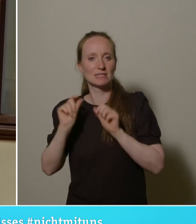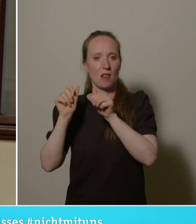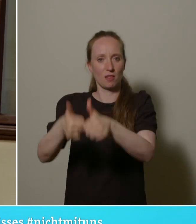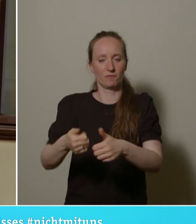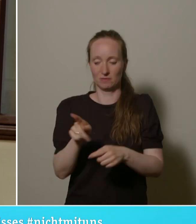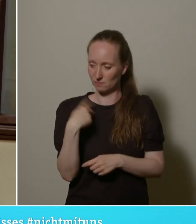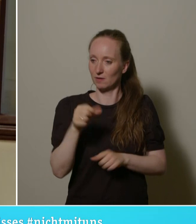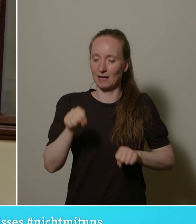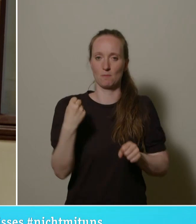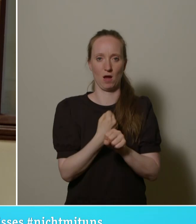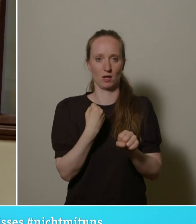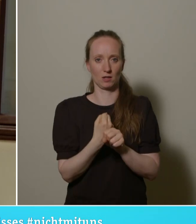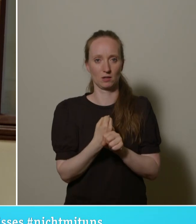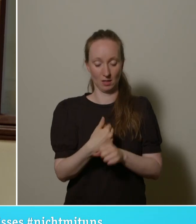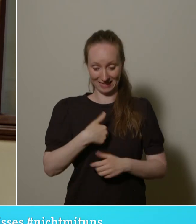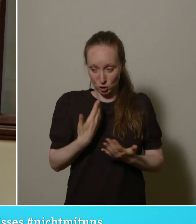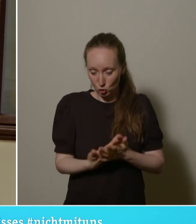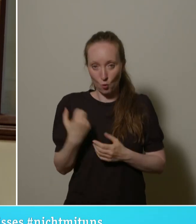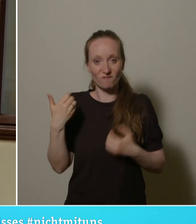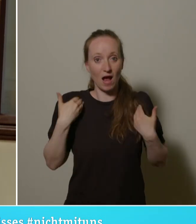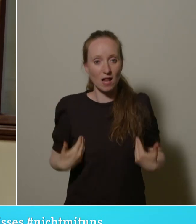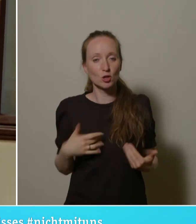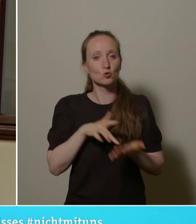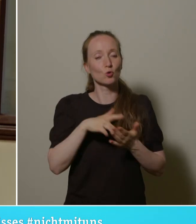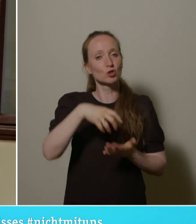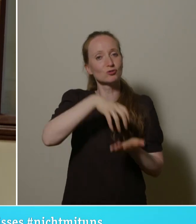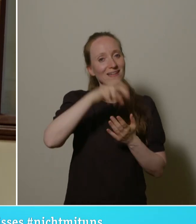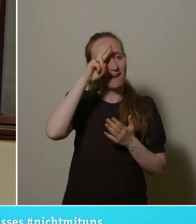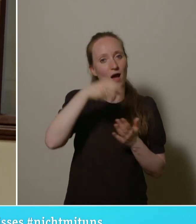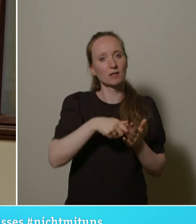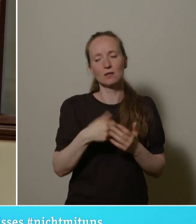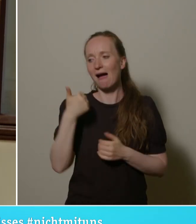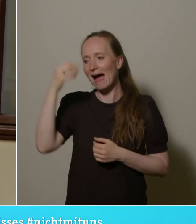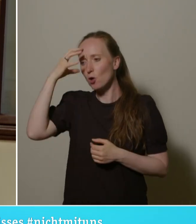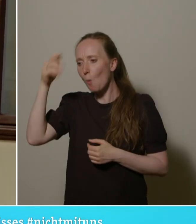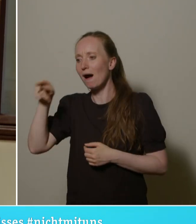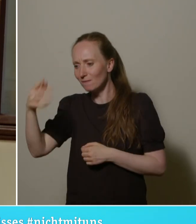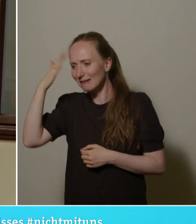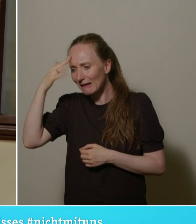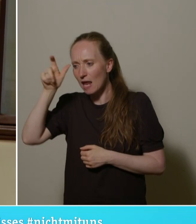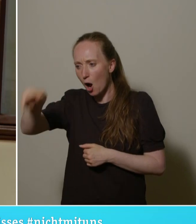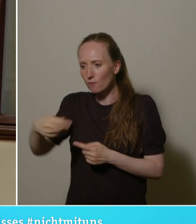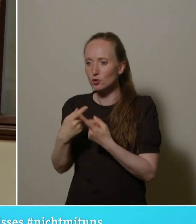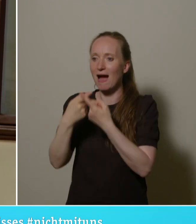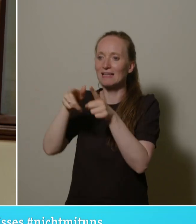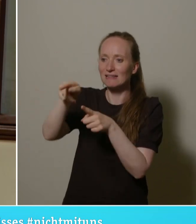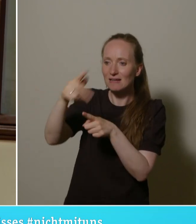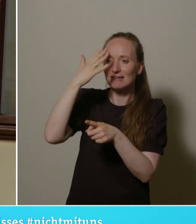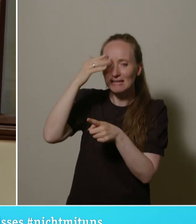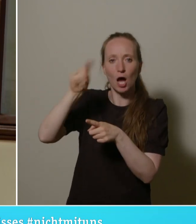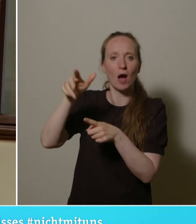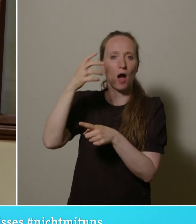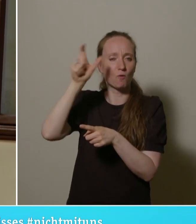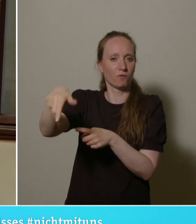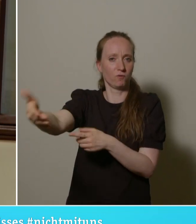wir hier machen können. Das mache ich nicht, weil ich Stadtrat bin, sondern das ist, weil ich halt die eine Oma kenne oder die andere auch dann irgendwann kennenlerne. Das ist